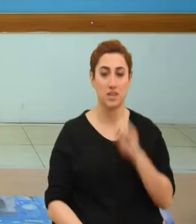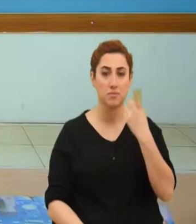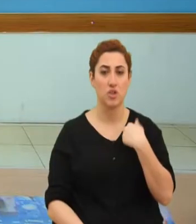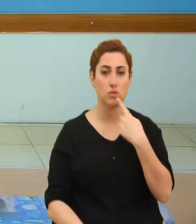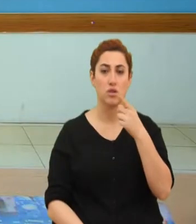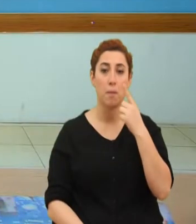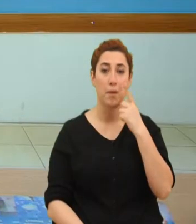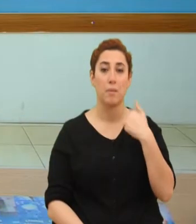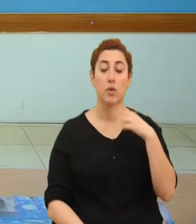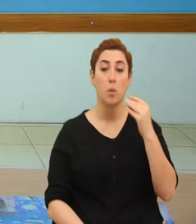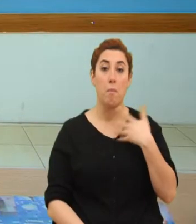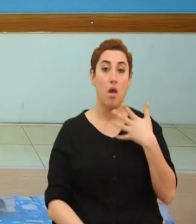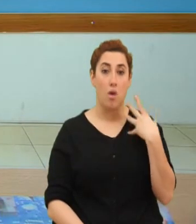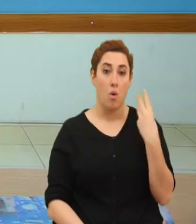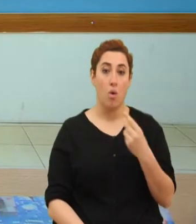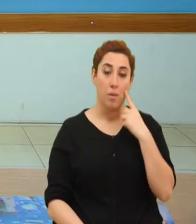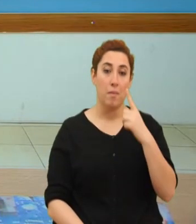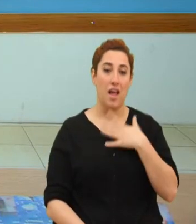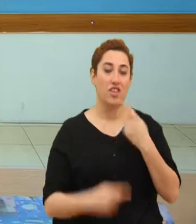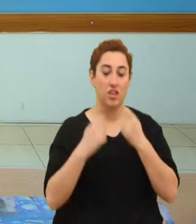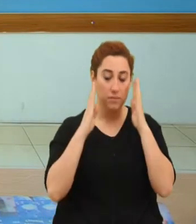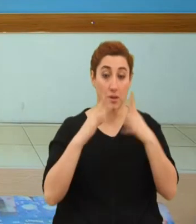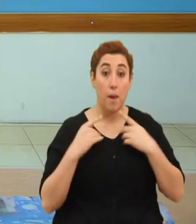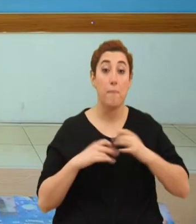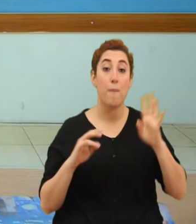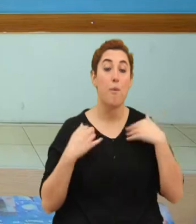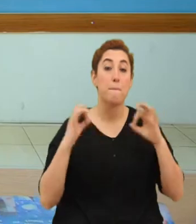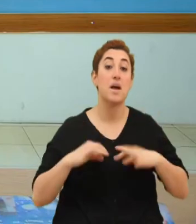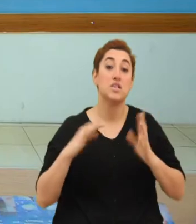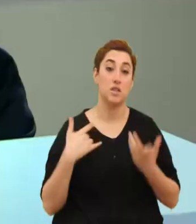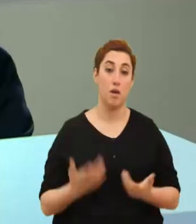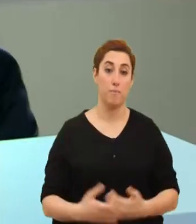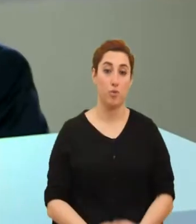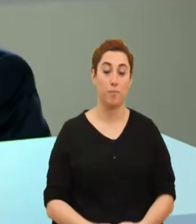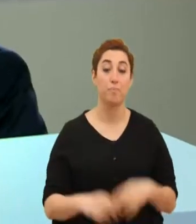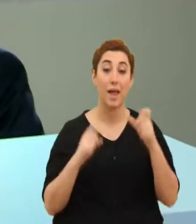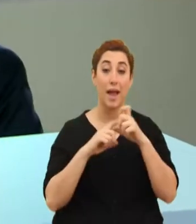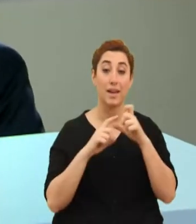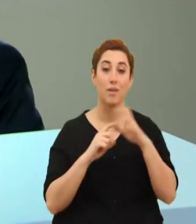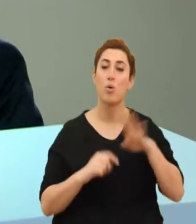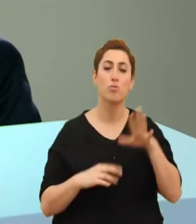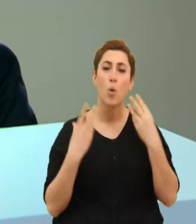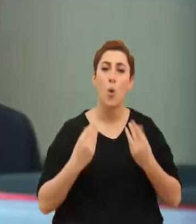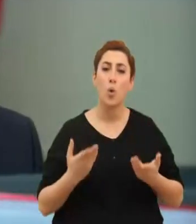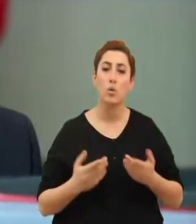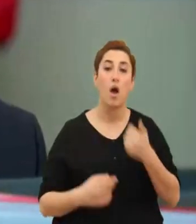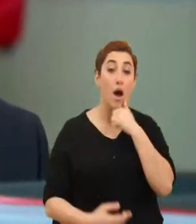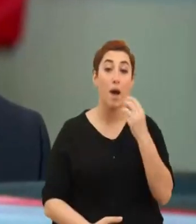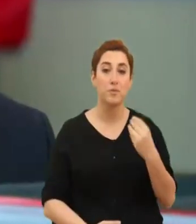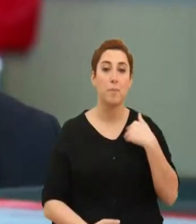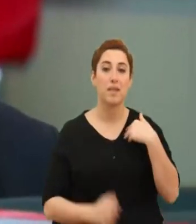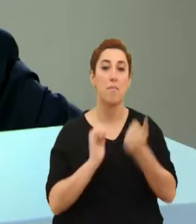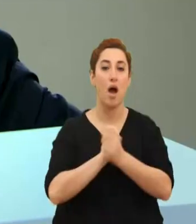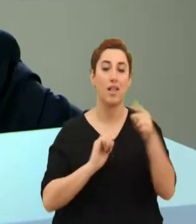Yalnız bir şey söyleyeceğim size. Bakın ben çok merak ediyorum ama. Bak kendim bak işe falan veremiyorum, başlayamıyorum bir türlü. Erdem, oğlum ne oldu ya? Abiciğim,